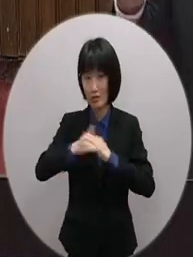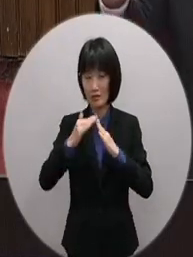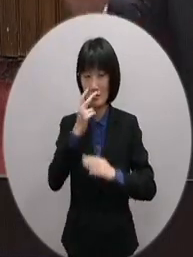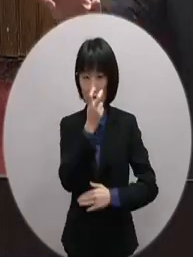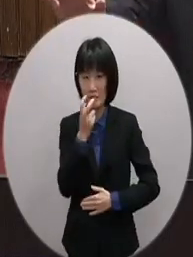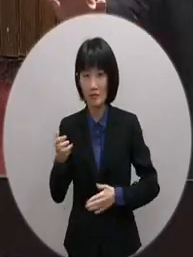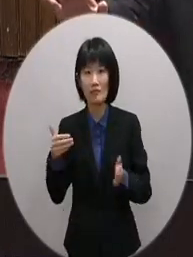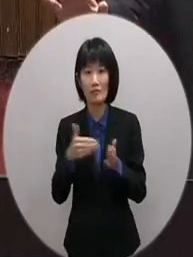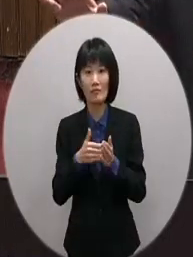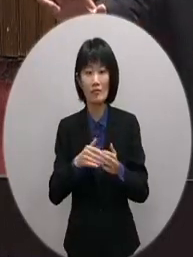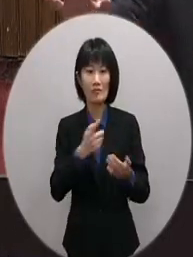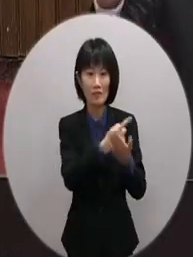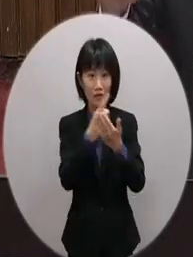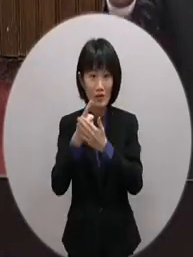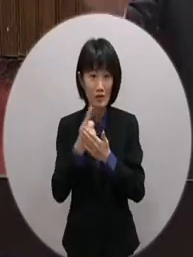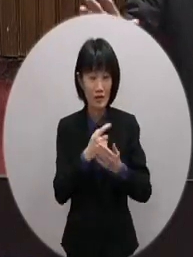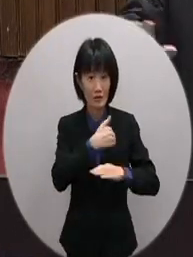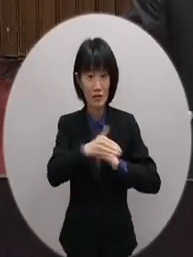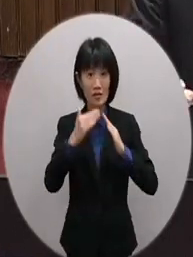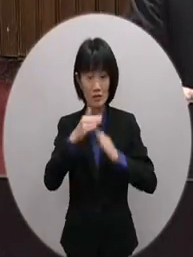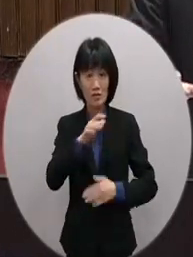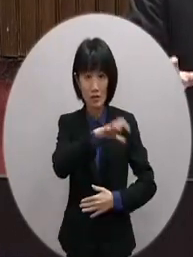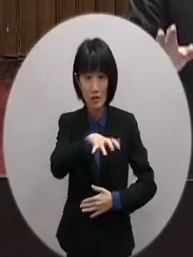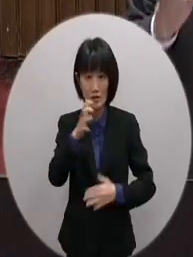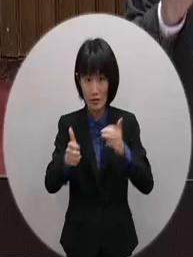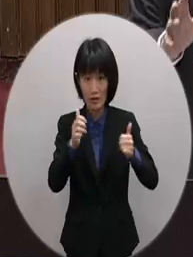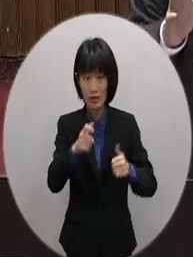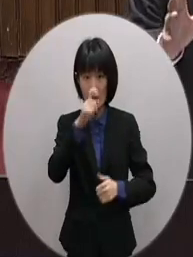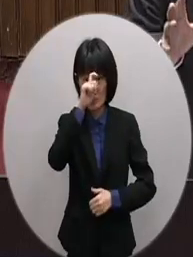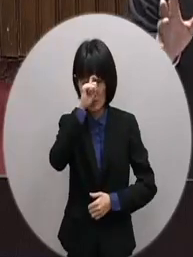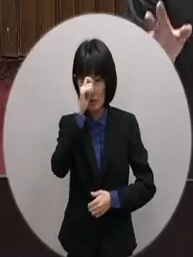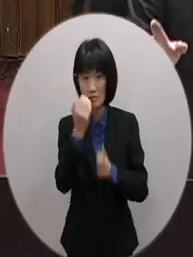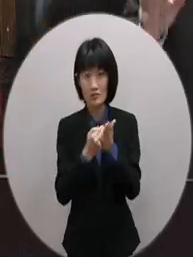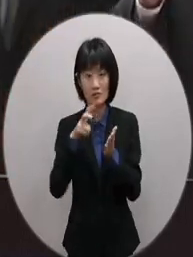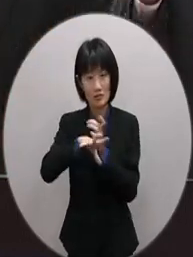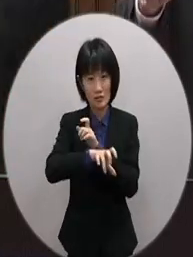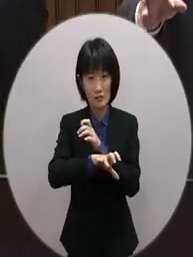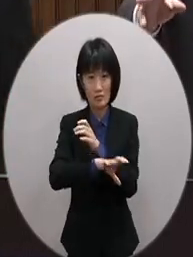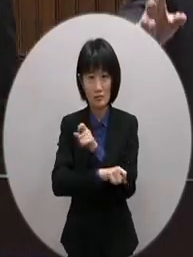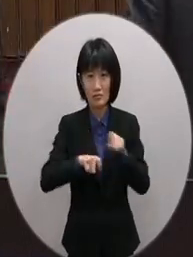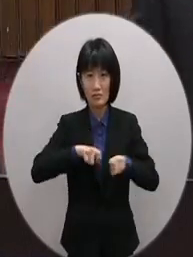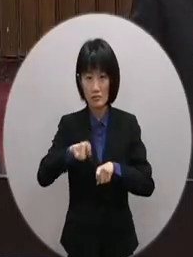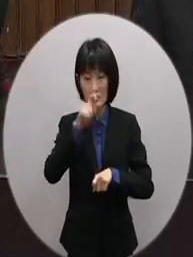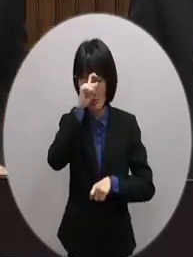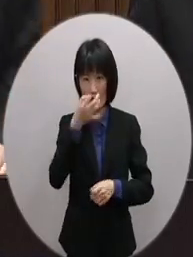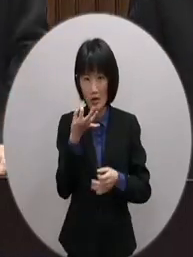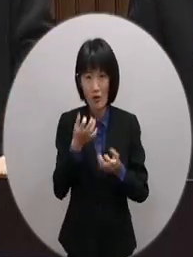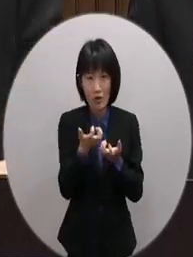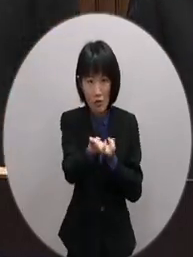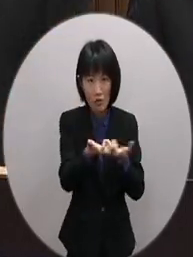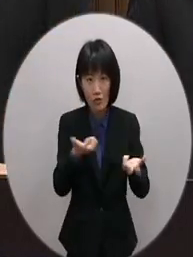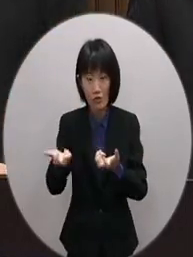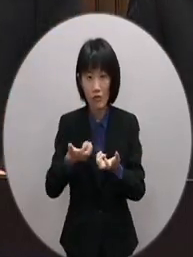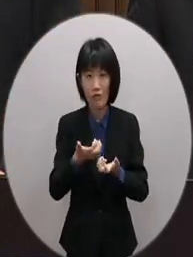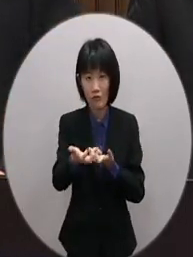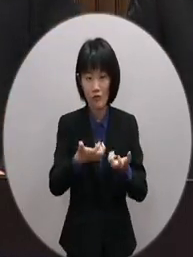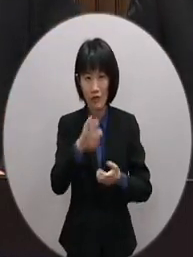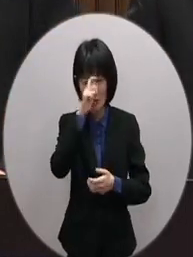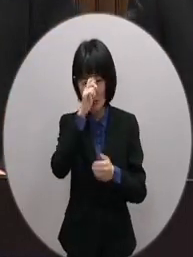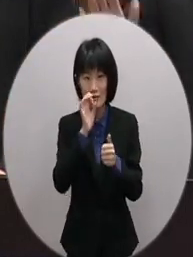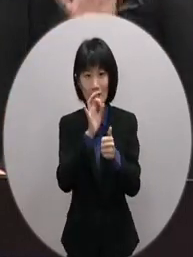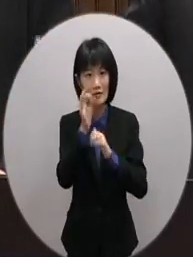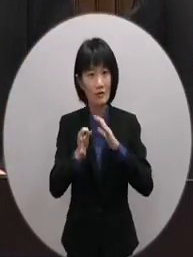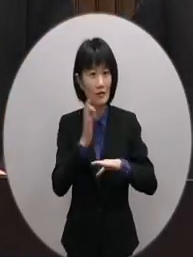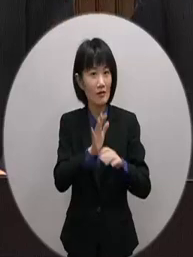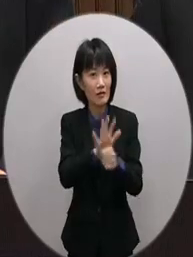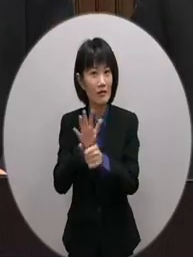队、乡镇市长，无不期盼前瞻基础建设的经费能够挹注到他们的县市里面。换句